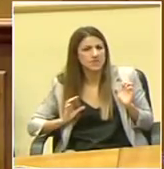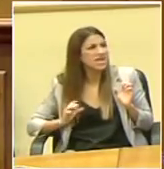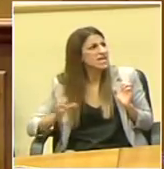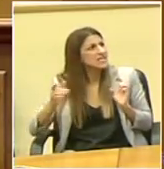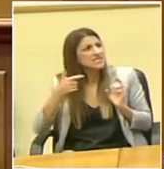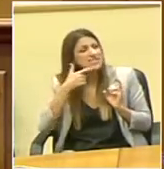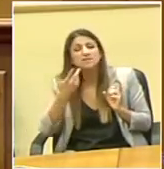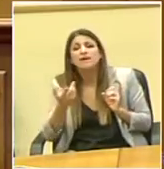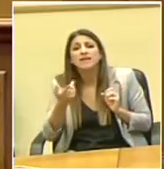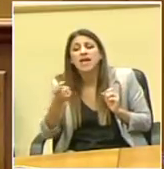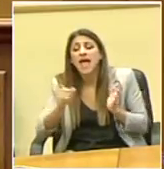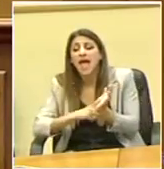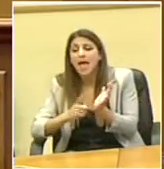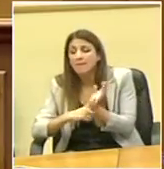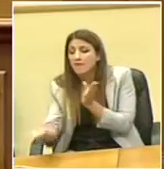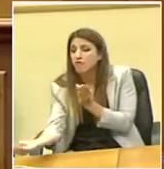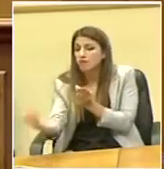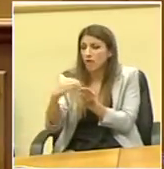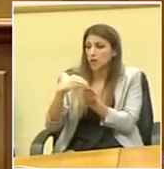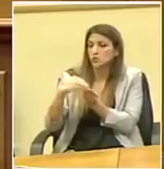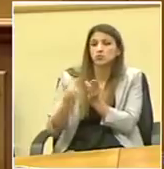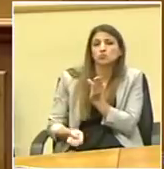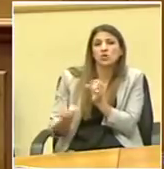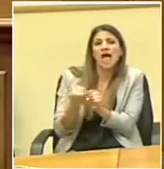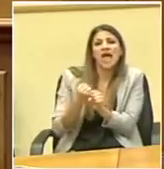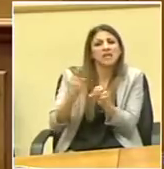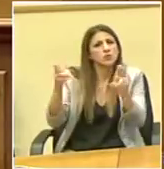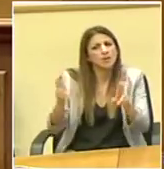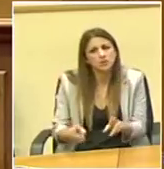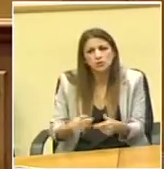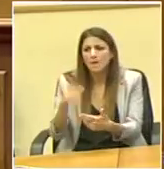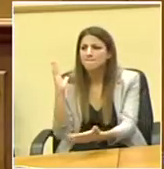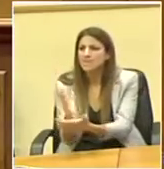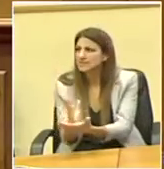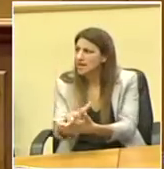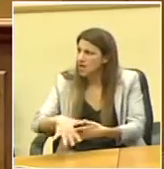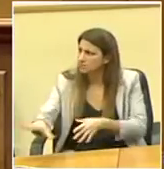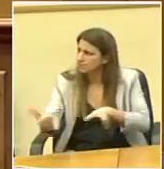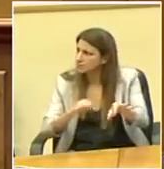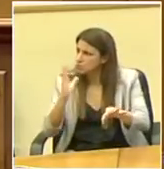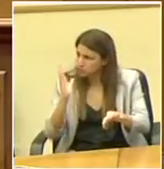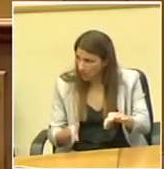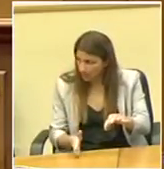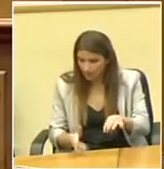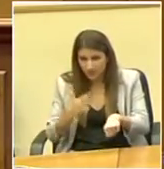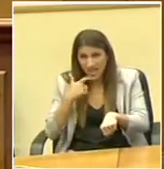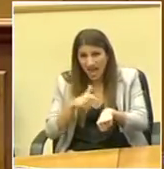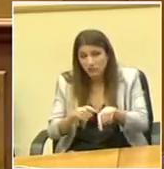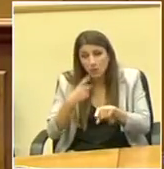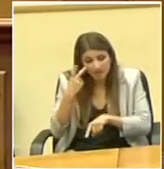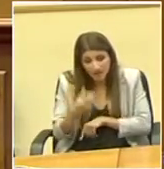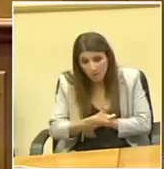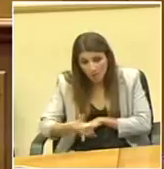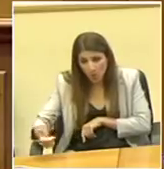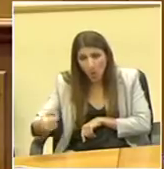να ενσωματώσει και μέρος των εργαζομένων και των μεσαίων τάξεων. Αν ήταν ηγεμονικό, δεν θα βλέπαμε ούτε